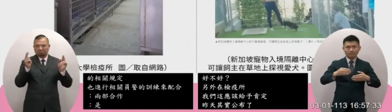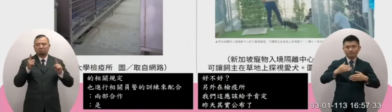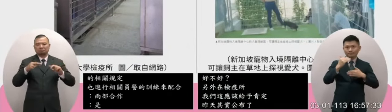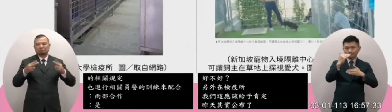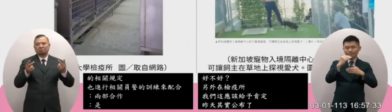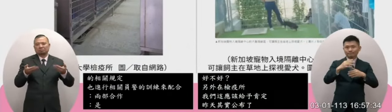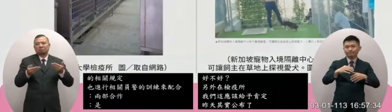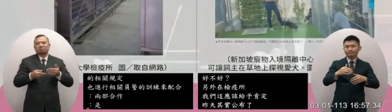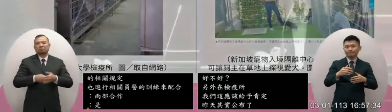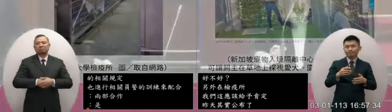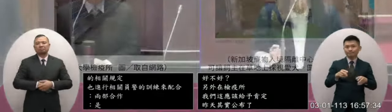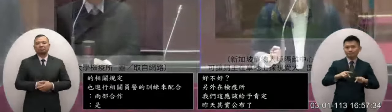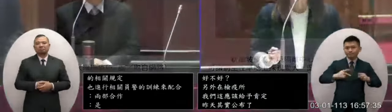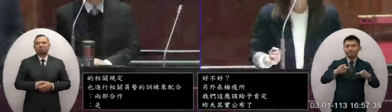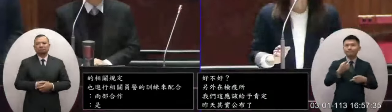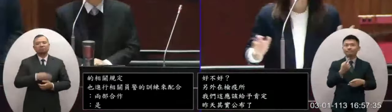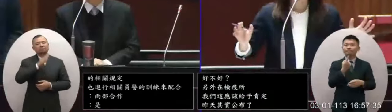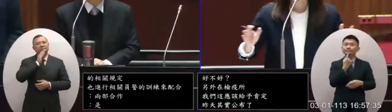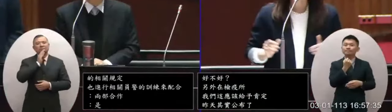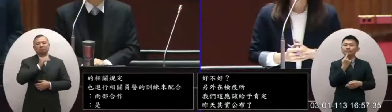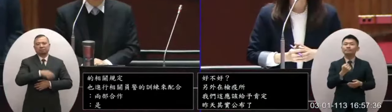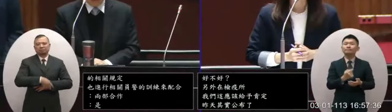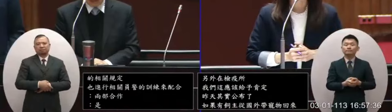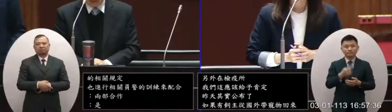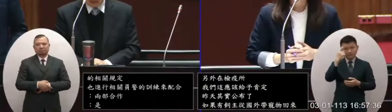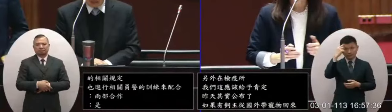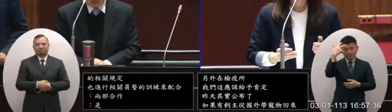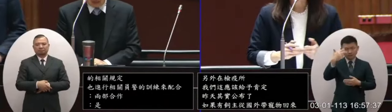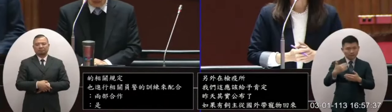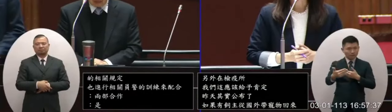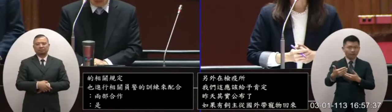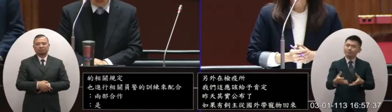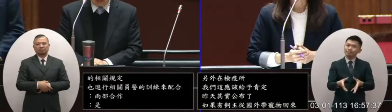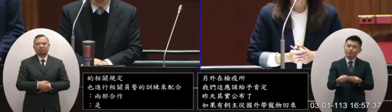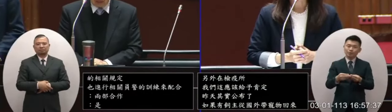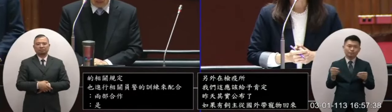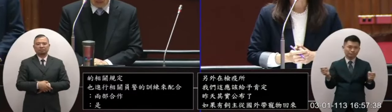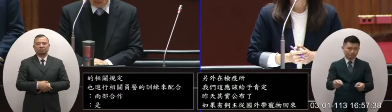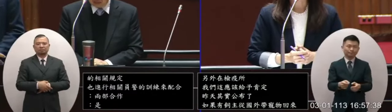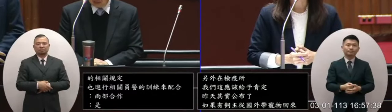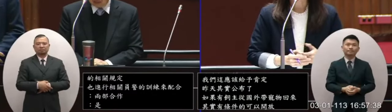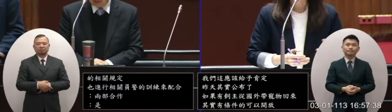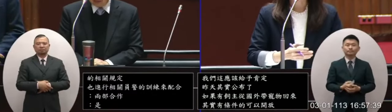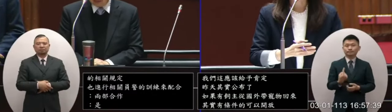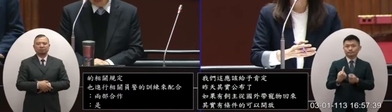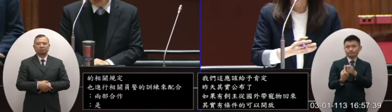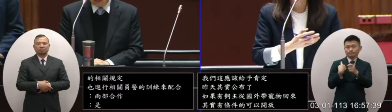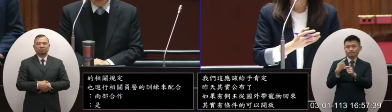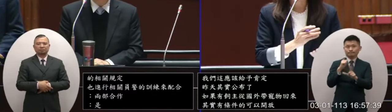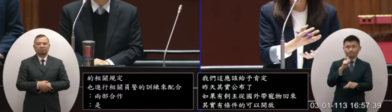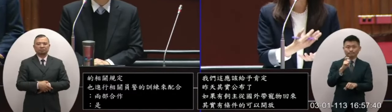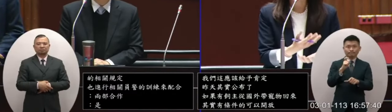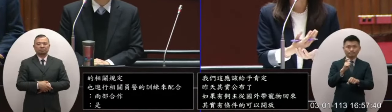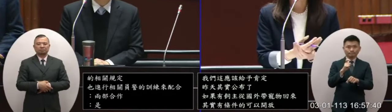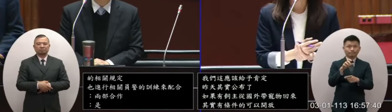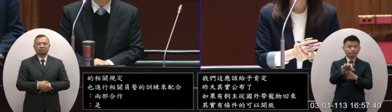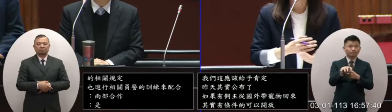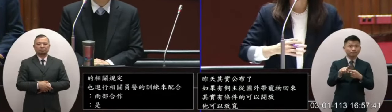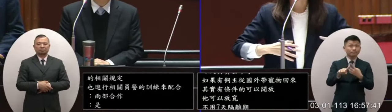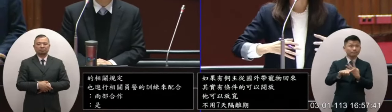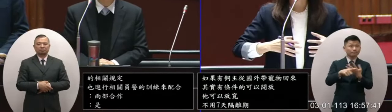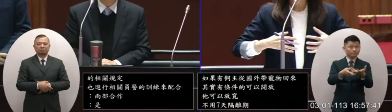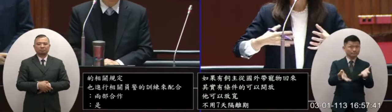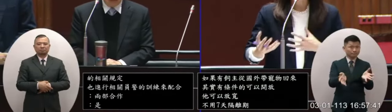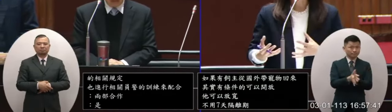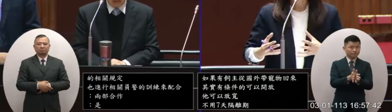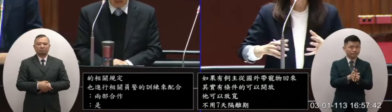放宽，他是不用7天隔离期这样。那我记得其实在去年10月的时候，其实我们农业部他们你们也真